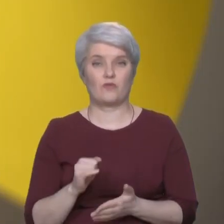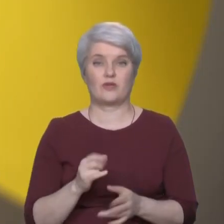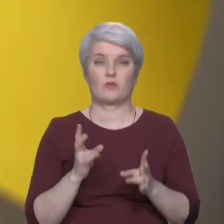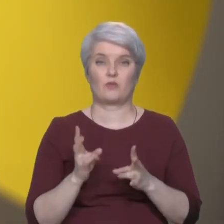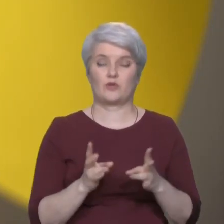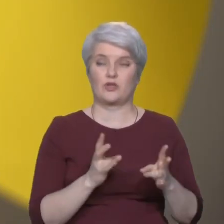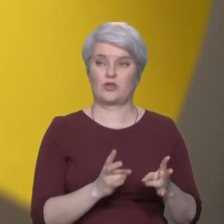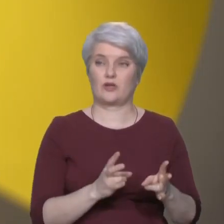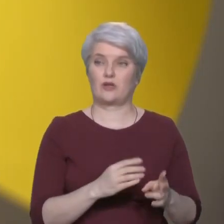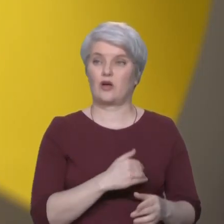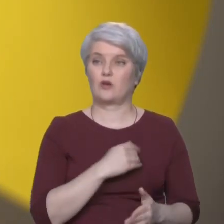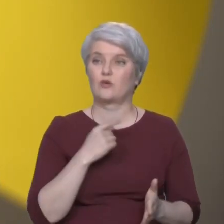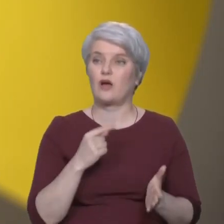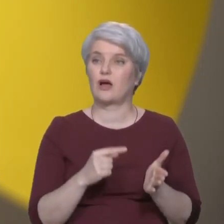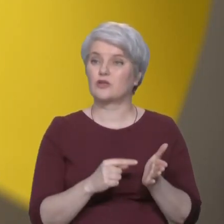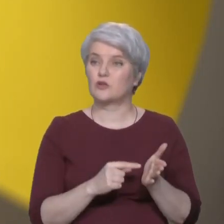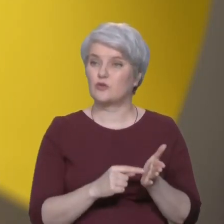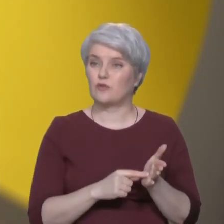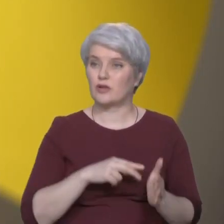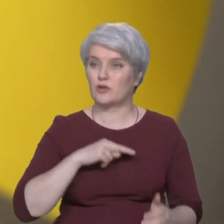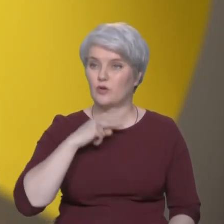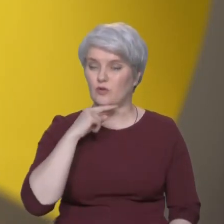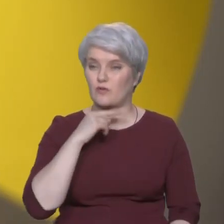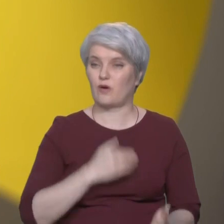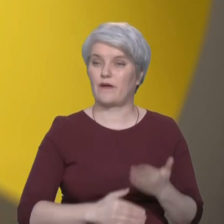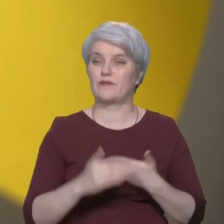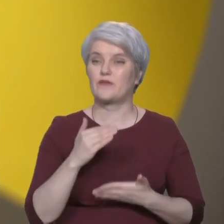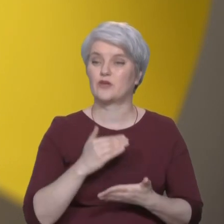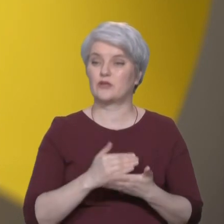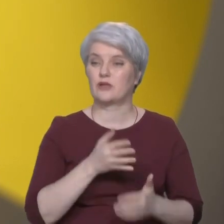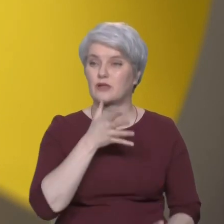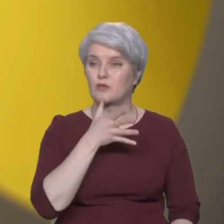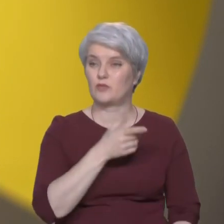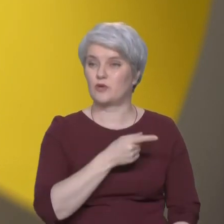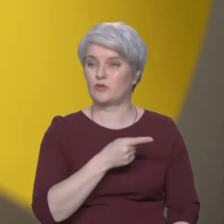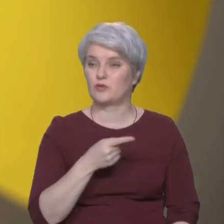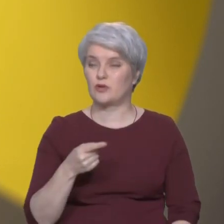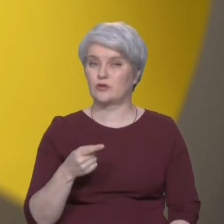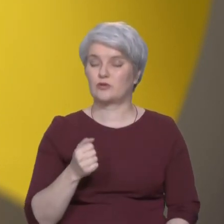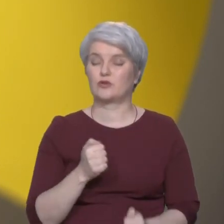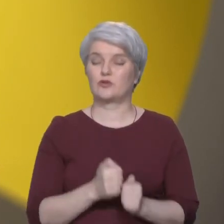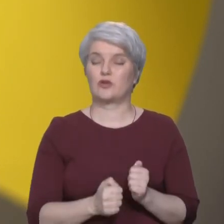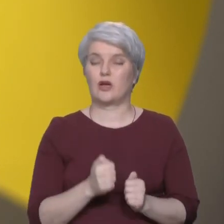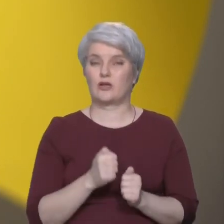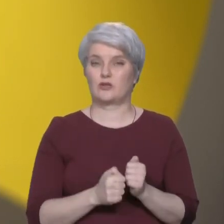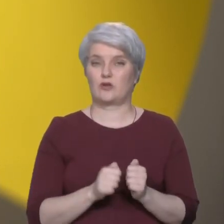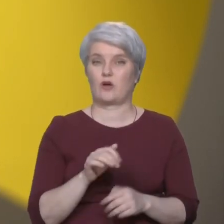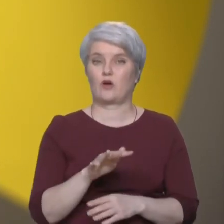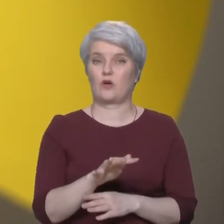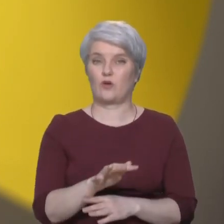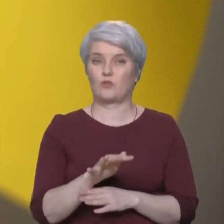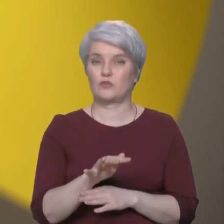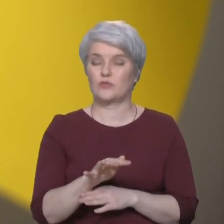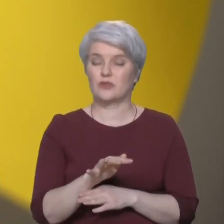би акцентувати увагу на тому, що в останній період часу надзвичайно часто відбуваються обстріли